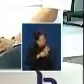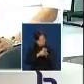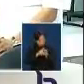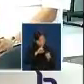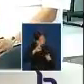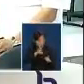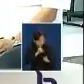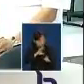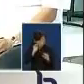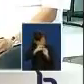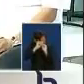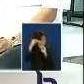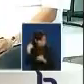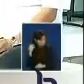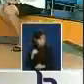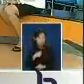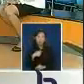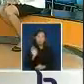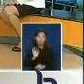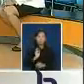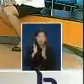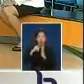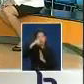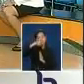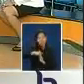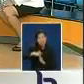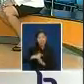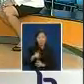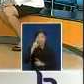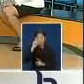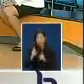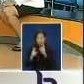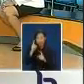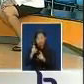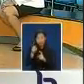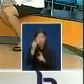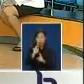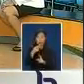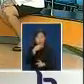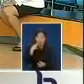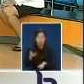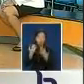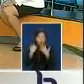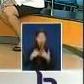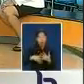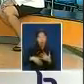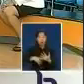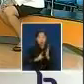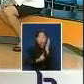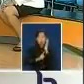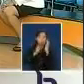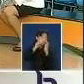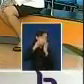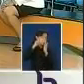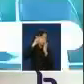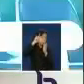คต่างๆใน ไม่เลยครับเดี๋ยวนี้คนไทยตายจากโรคไม่ติดต่อส่วนใหญ่ครับเบาหวานความดันโรคหัวใจครับ